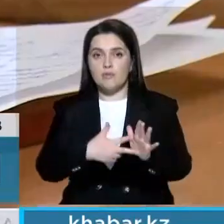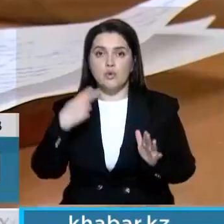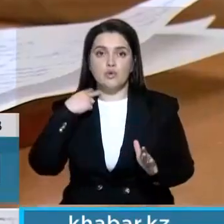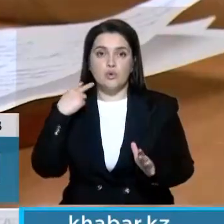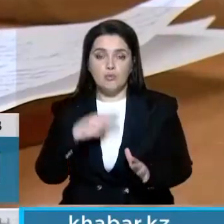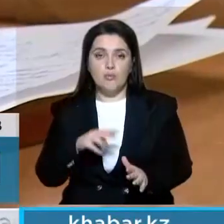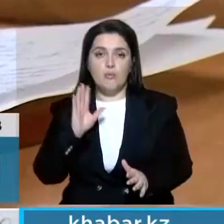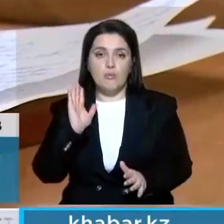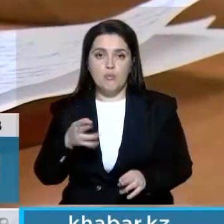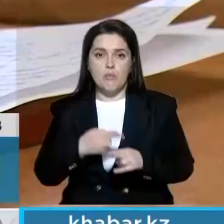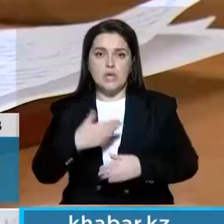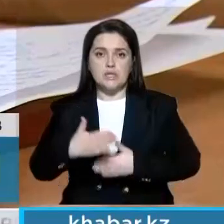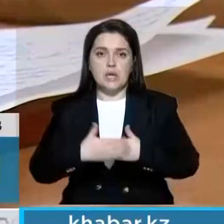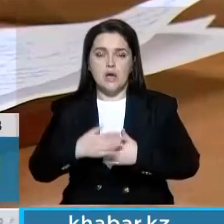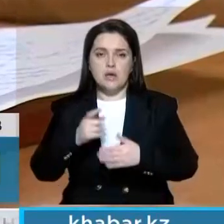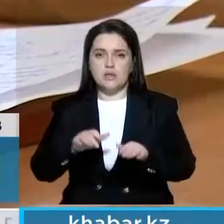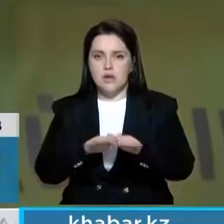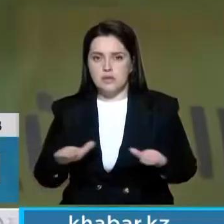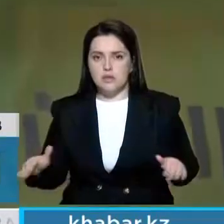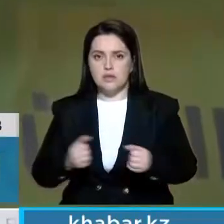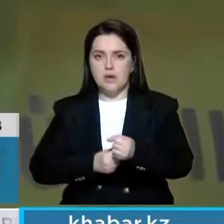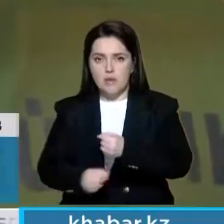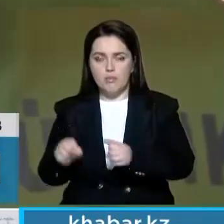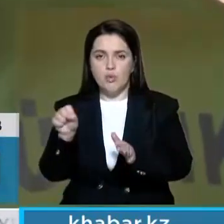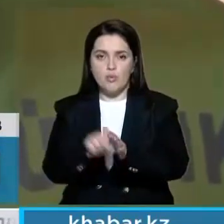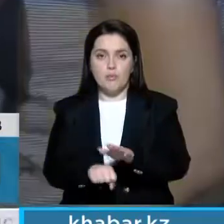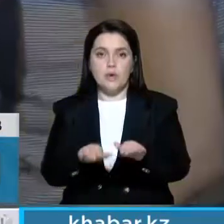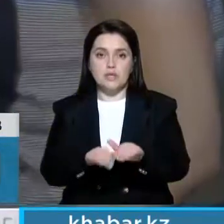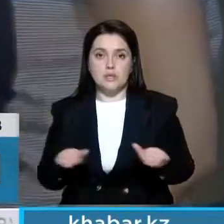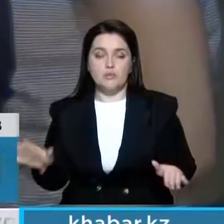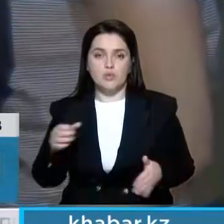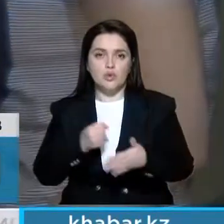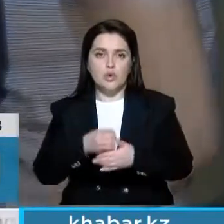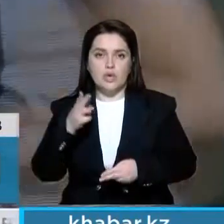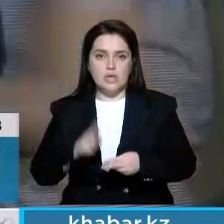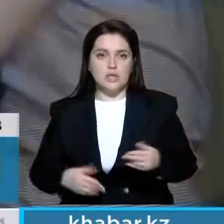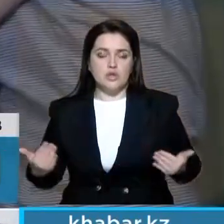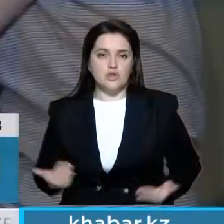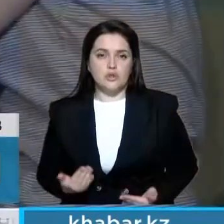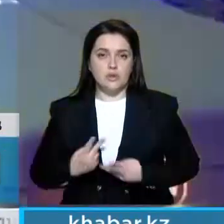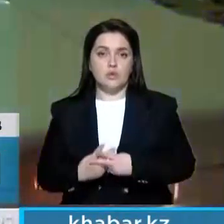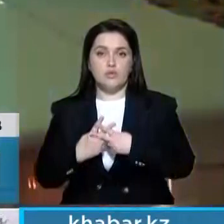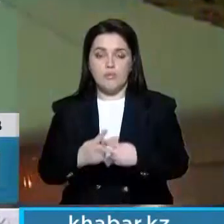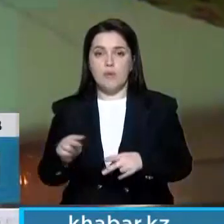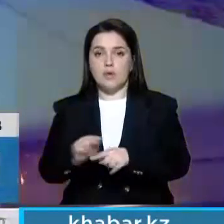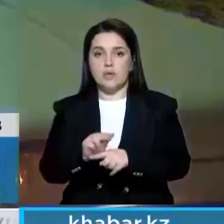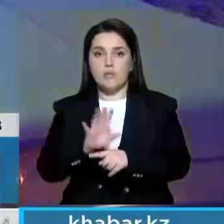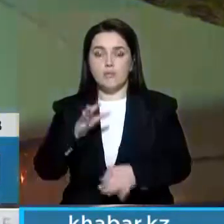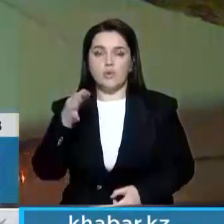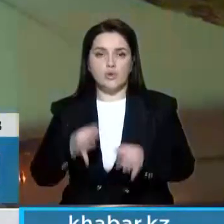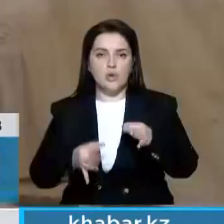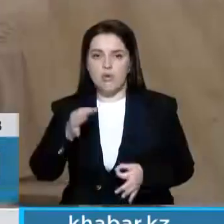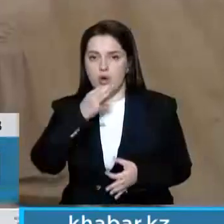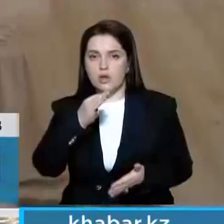вводится безальтернативной и убийство малолетних пожизненное Лишение свободы также поправки предусматривают уголовную